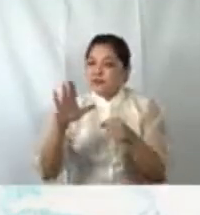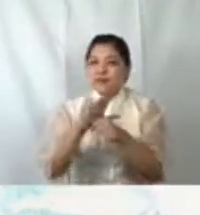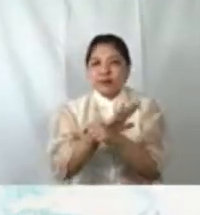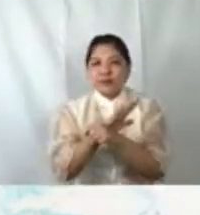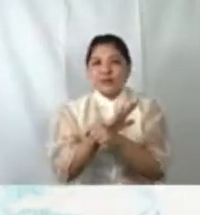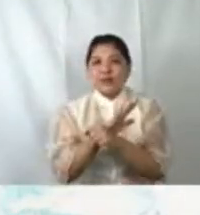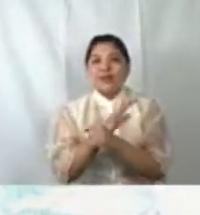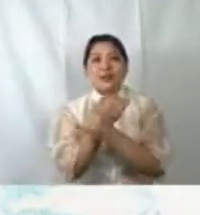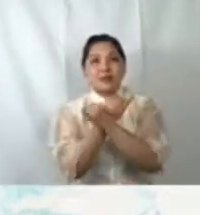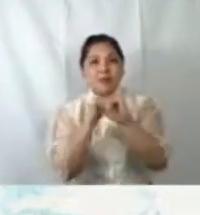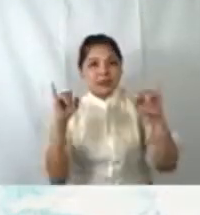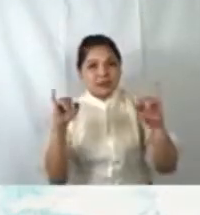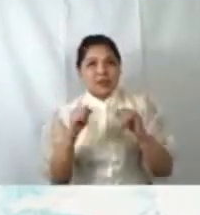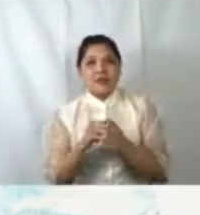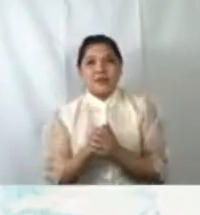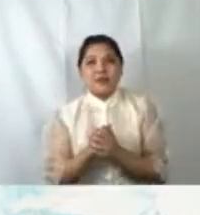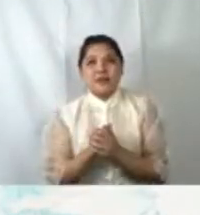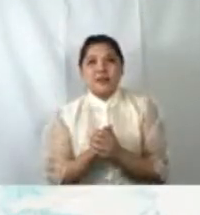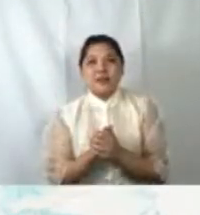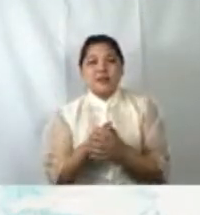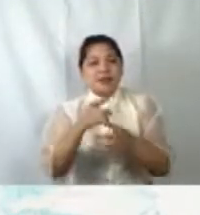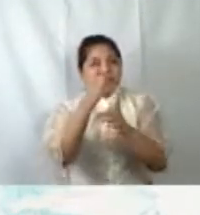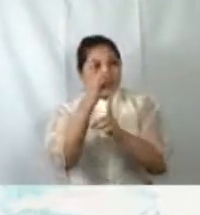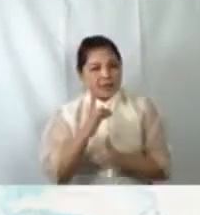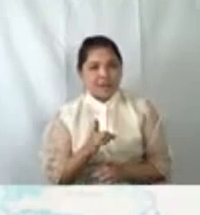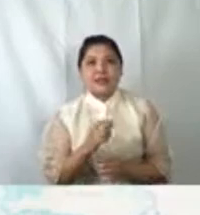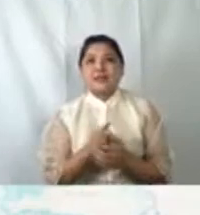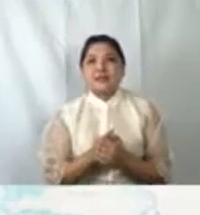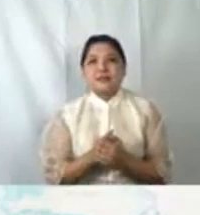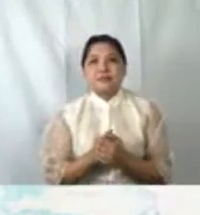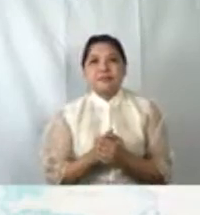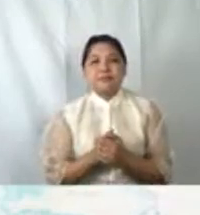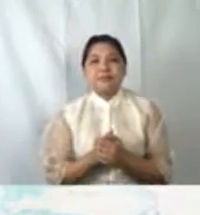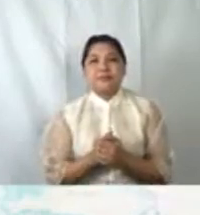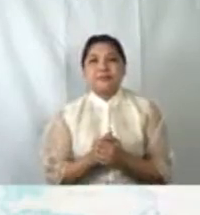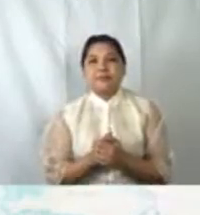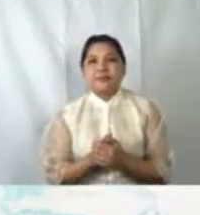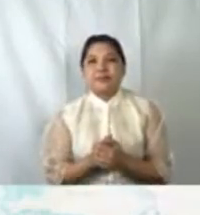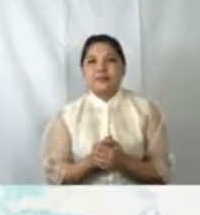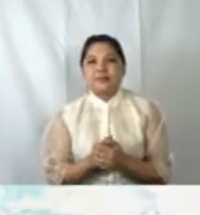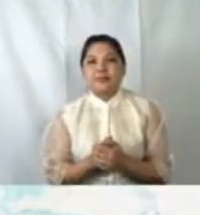kasarinlan, karangalan, pagkamaginoo.